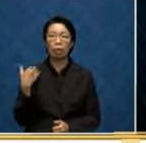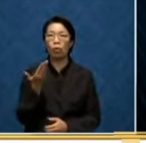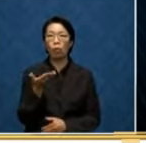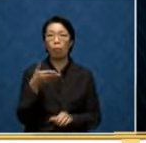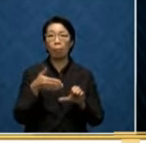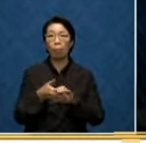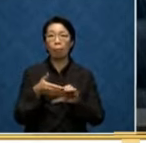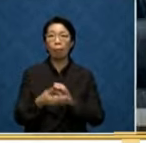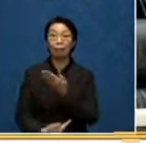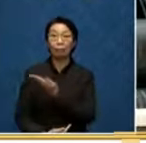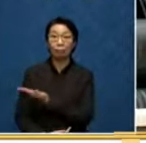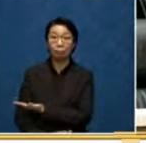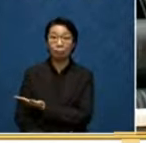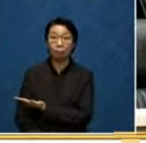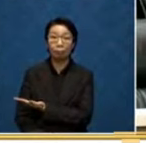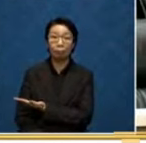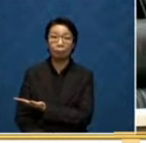ครับว่า